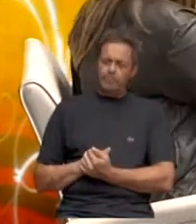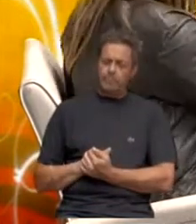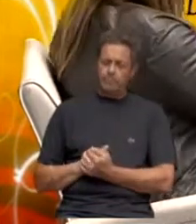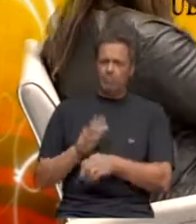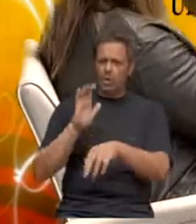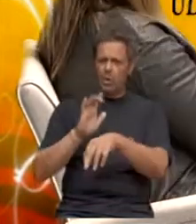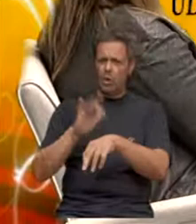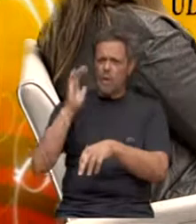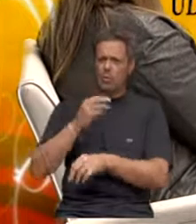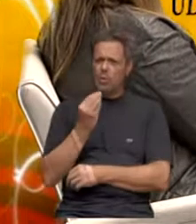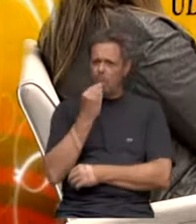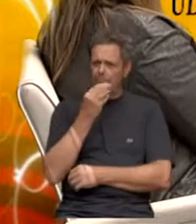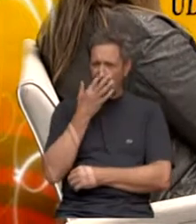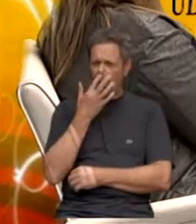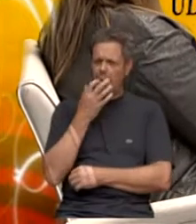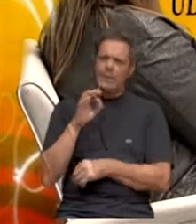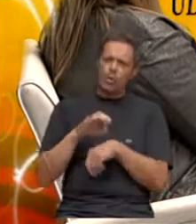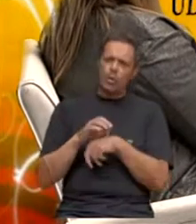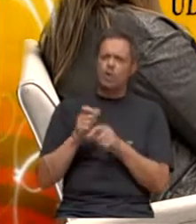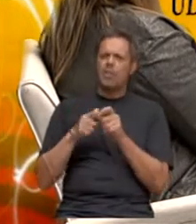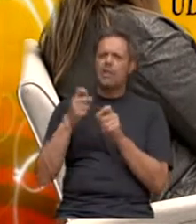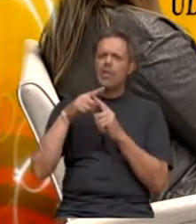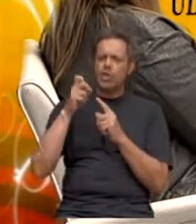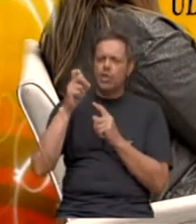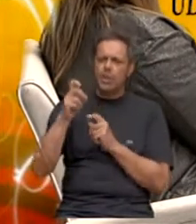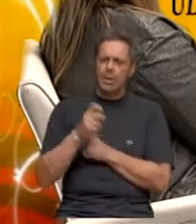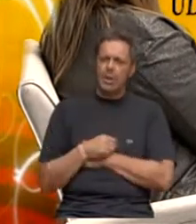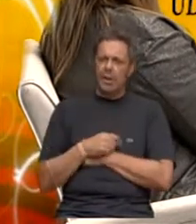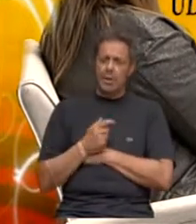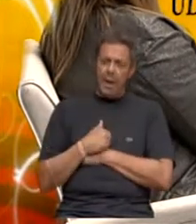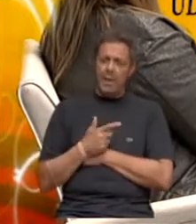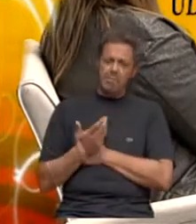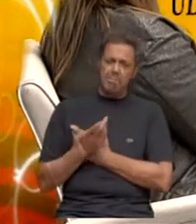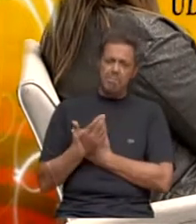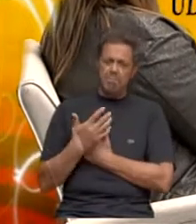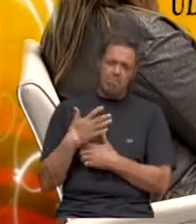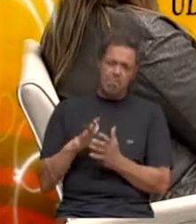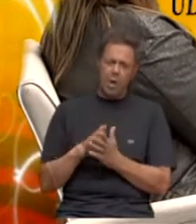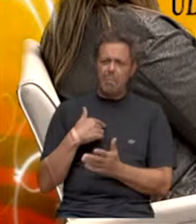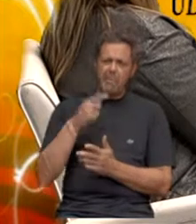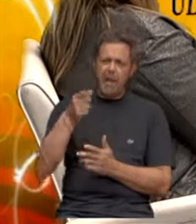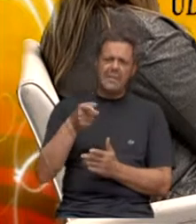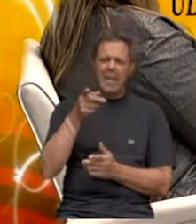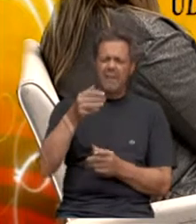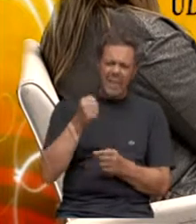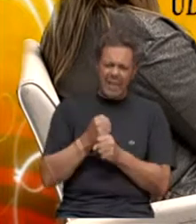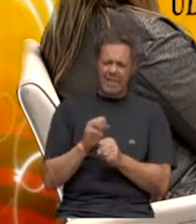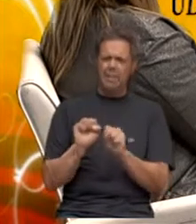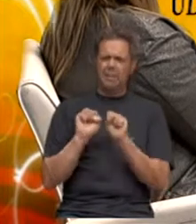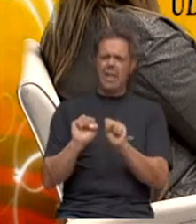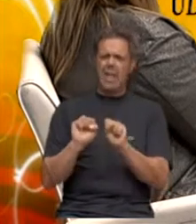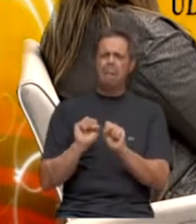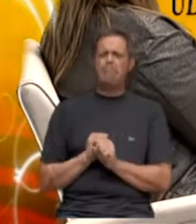sa docenticom Šikić, ali ja bih vas isto molila, s obzirom da se vi bavite tim prevencijama, uopće